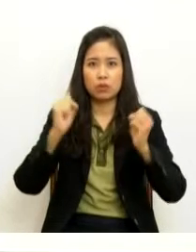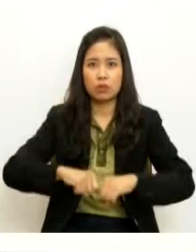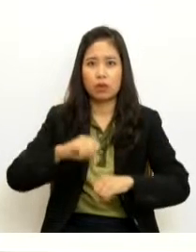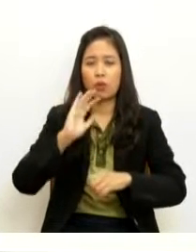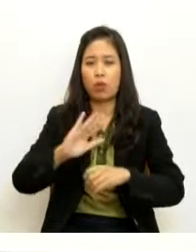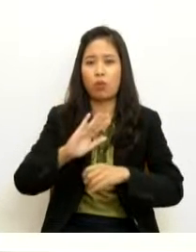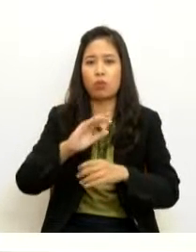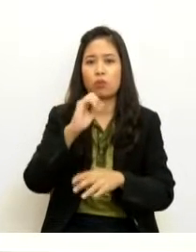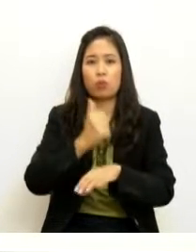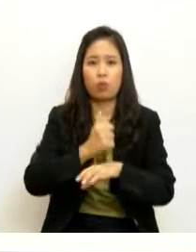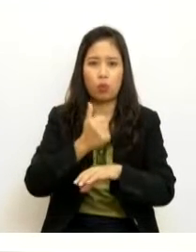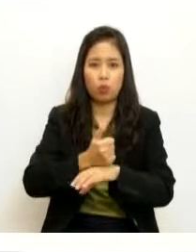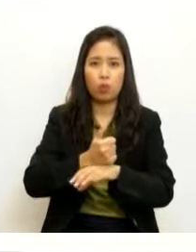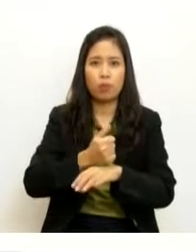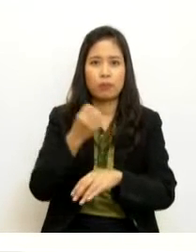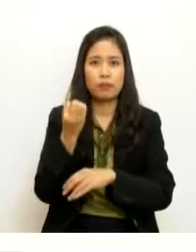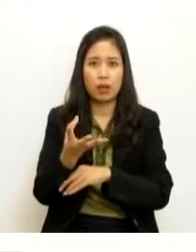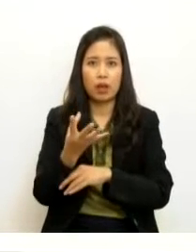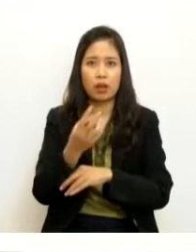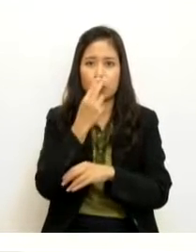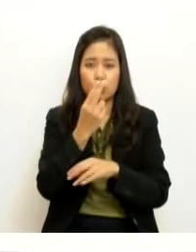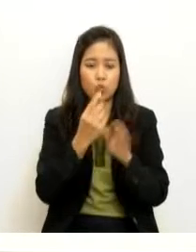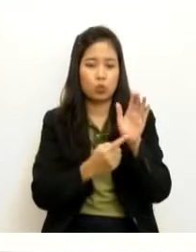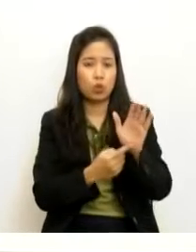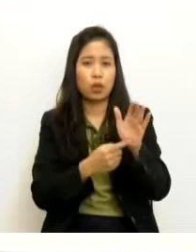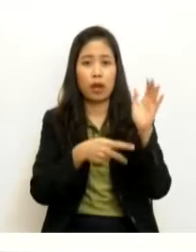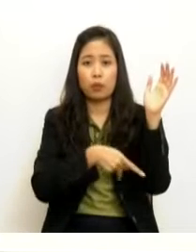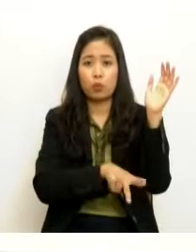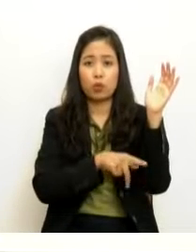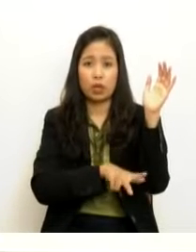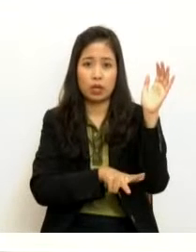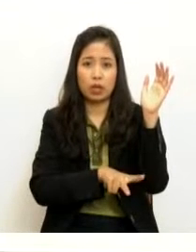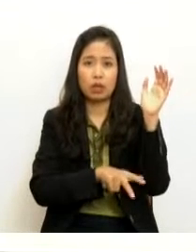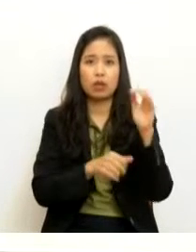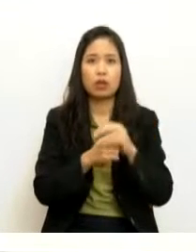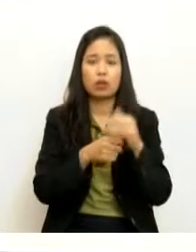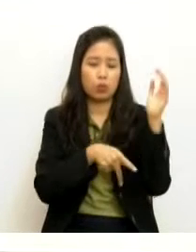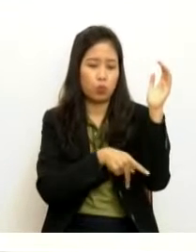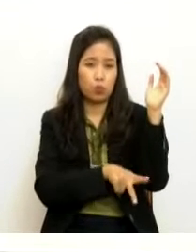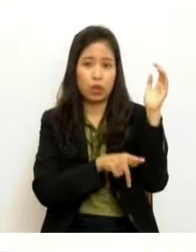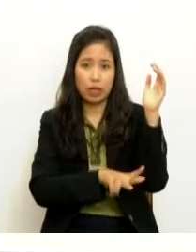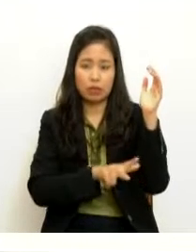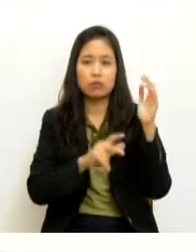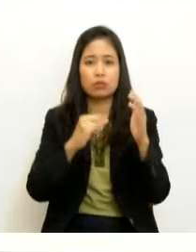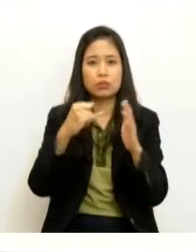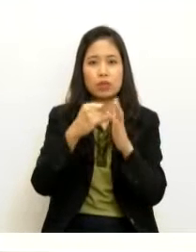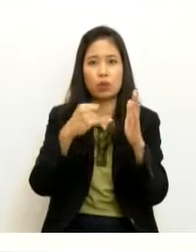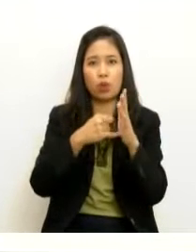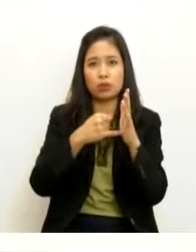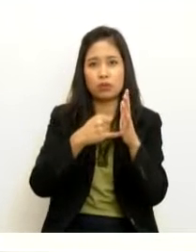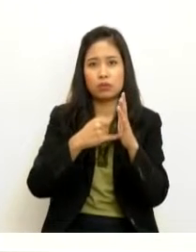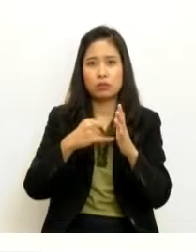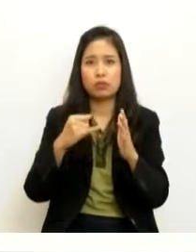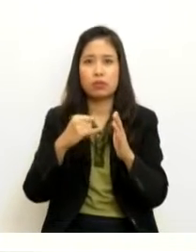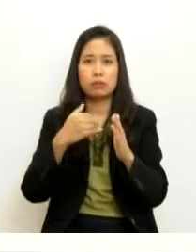ตอย่างมากผมขออนุญาตยกตัวอย่างภูเก็ตครับภูเก็ตนี่เป็นจังหวัดหนึ่งนะครับซึ่งมี